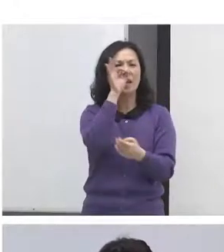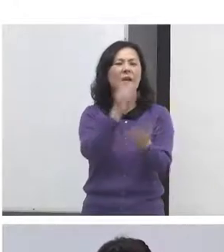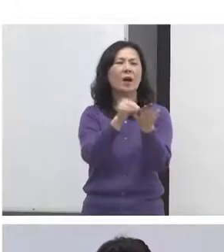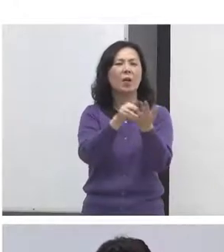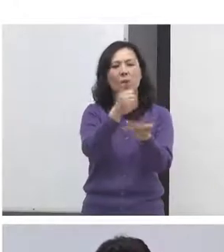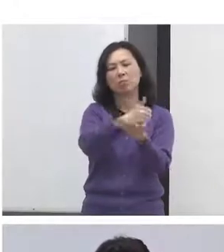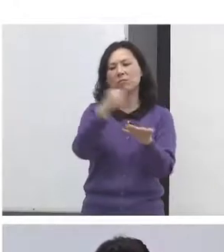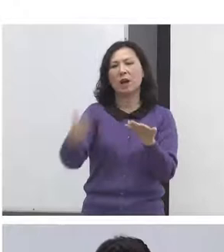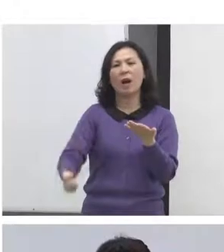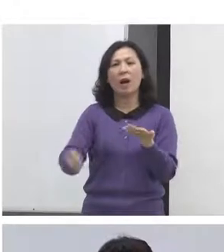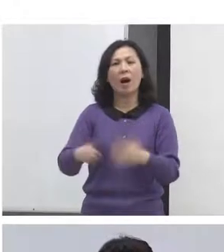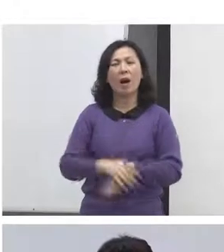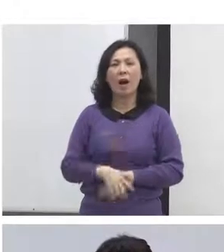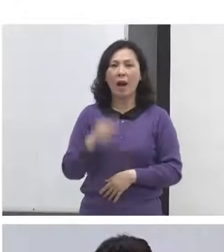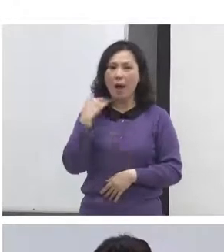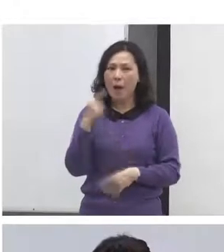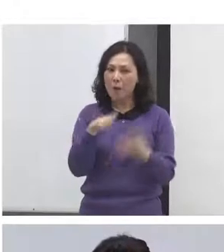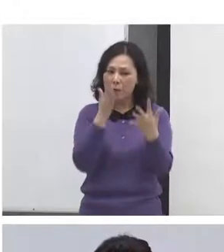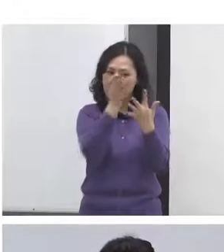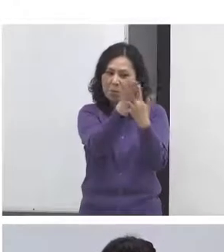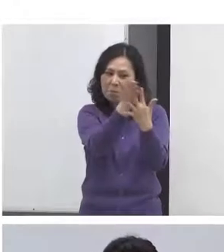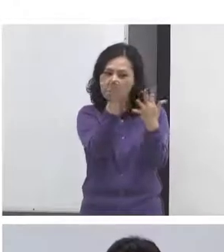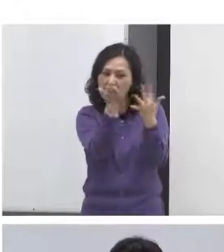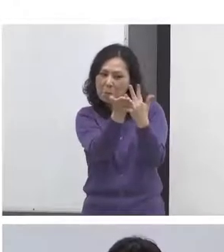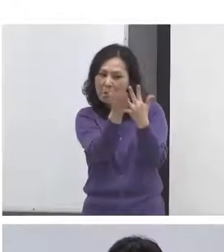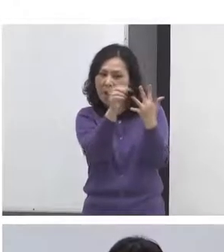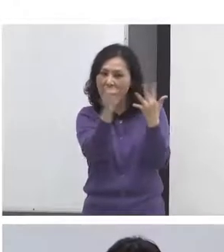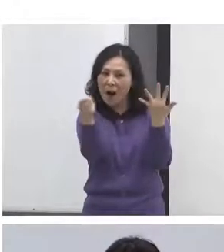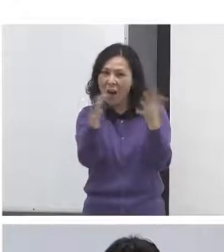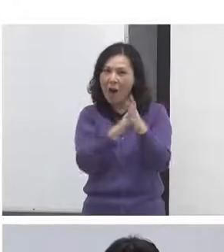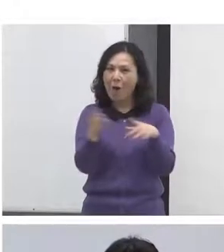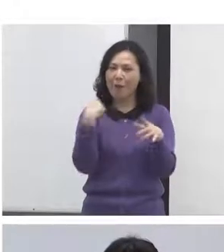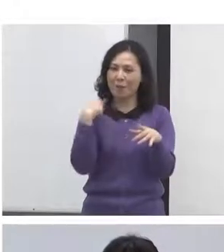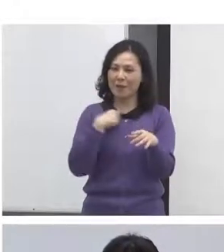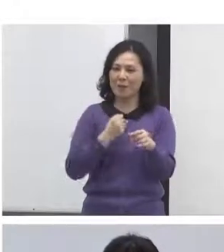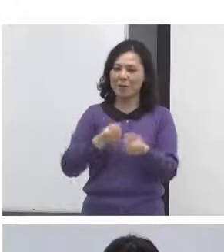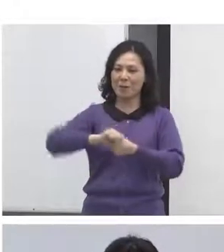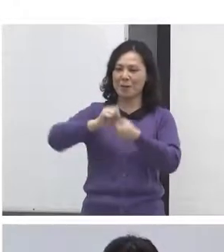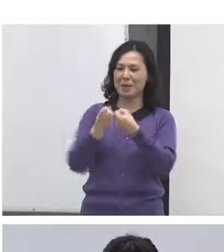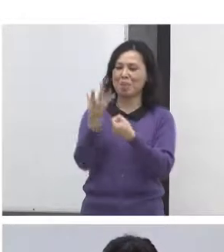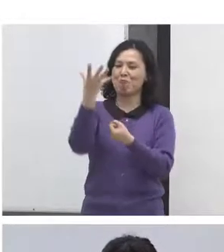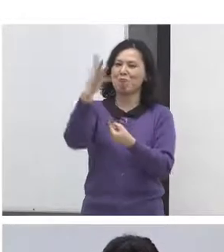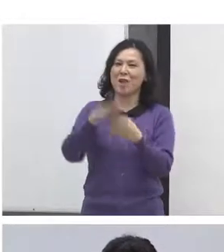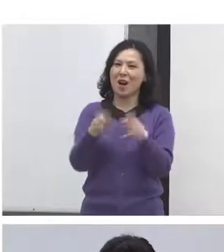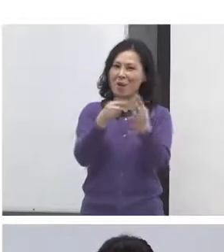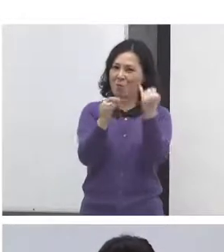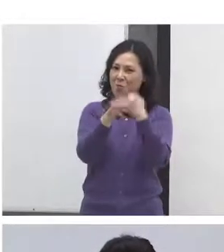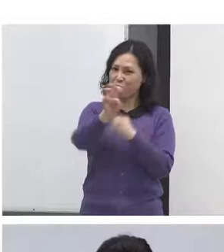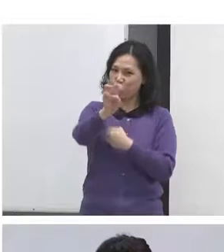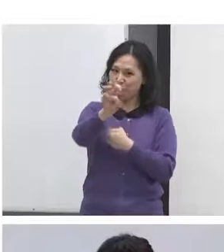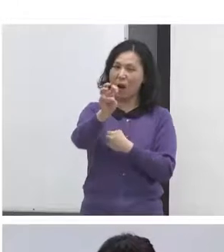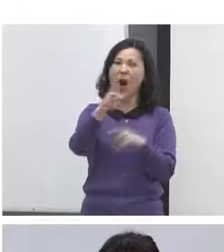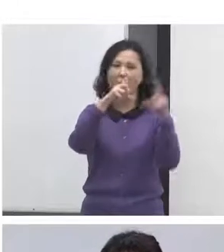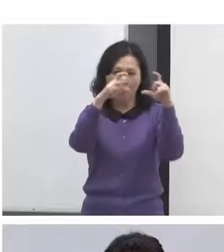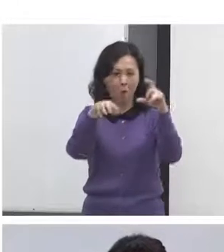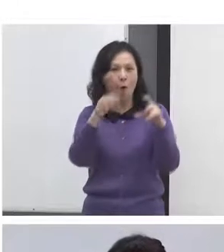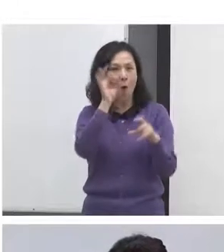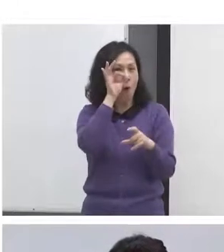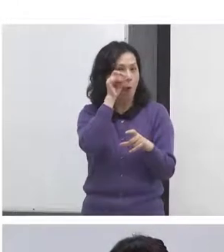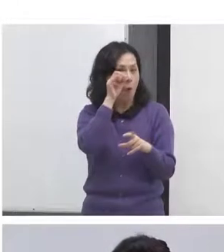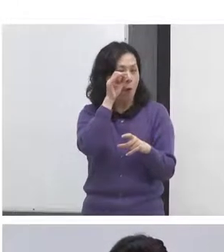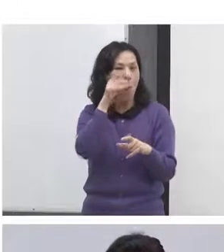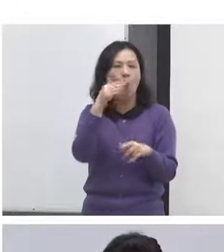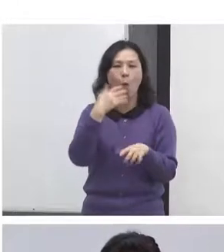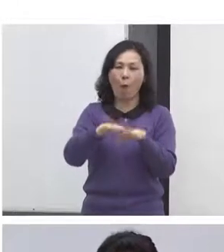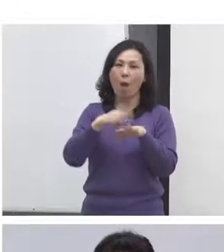间有穿插几张，那你可能就会看到30张。所以他们就跟另外的一些行为研究的研